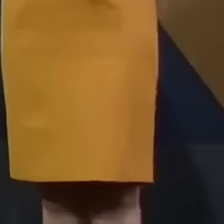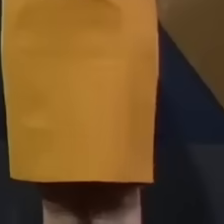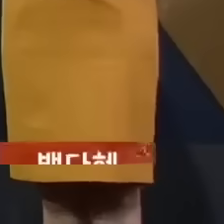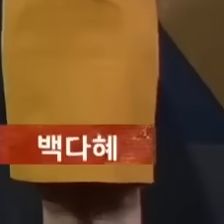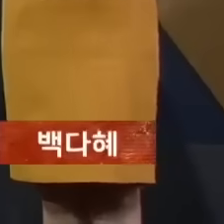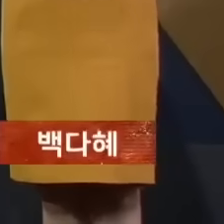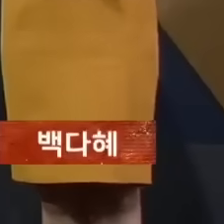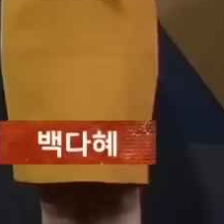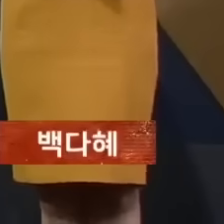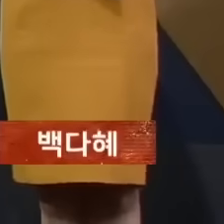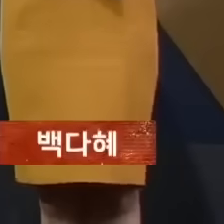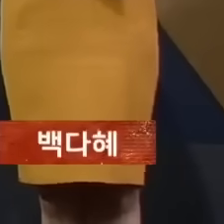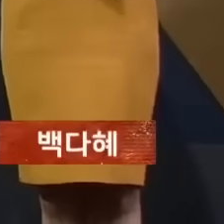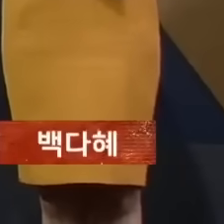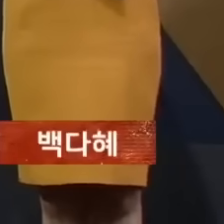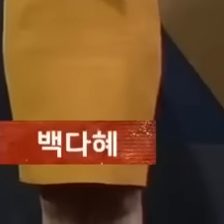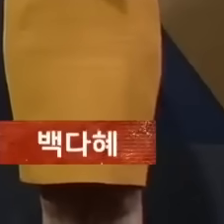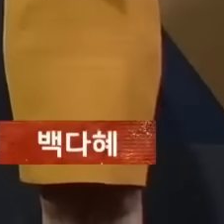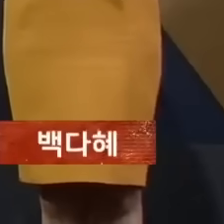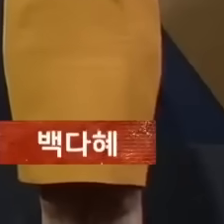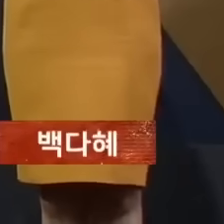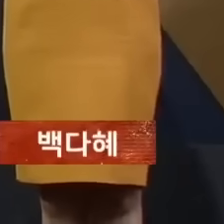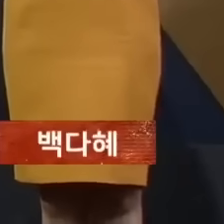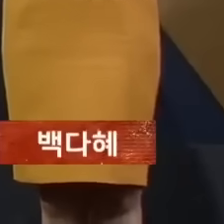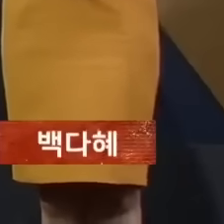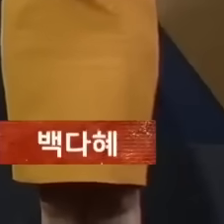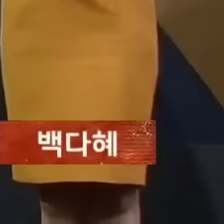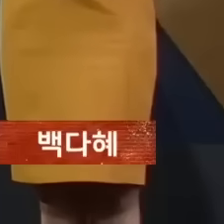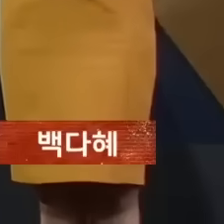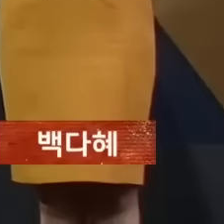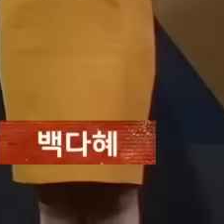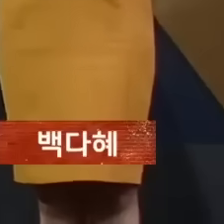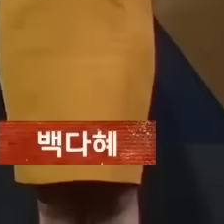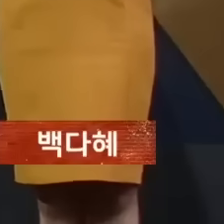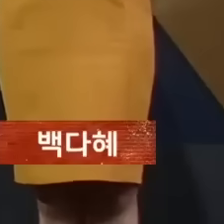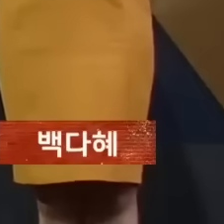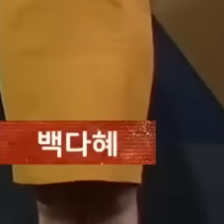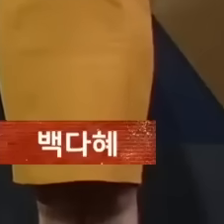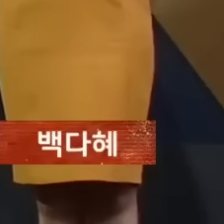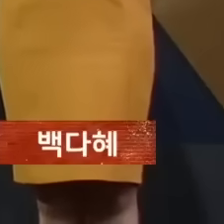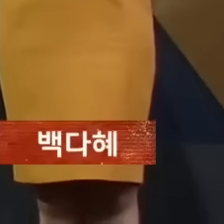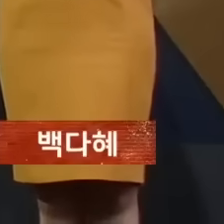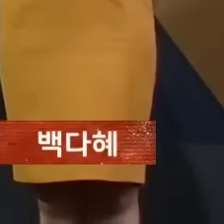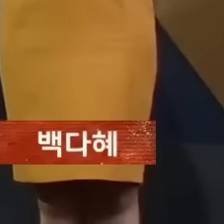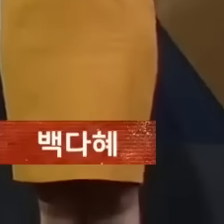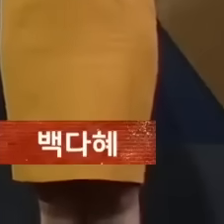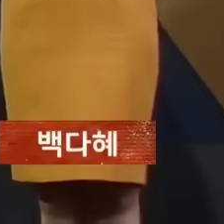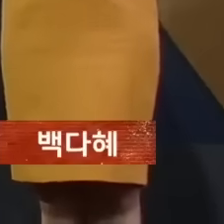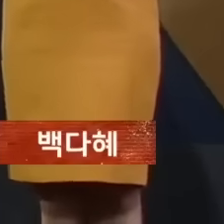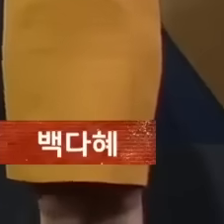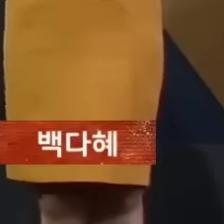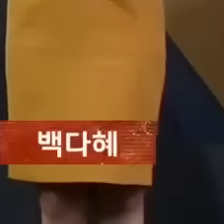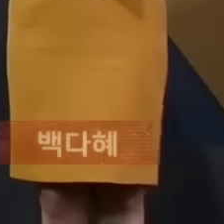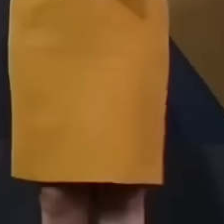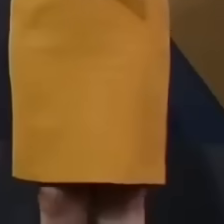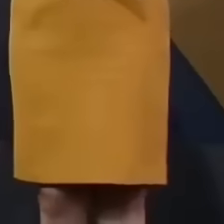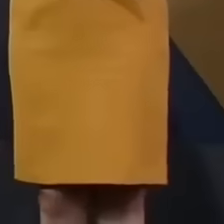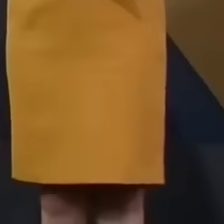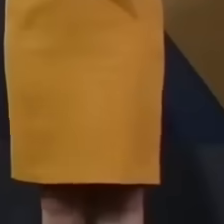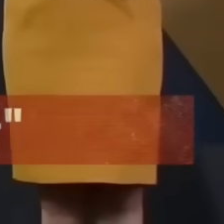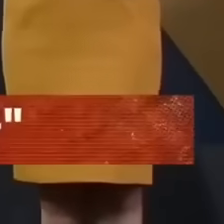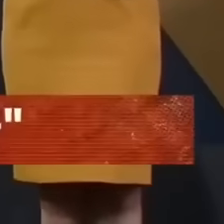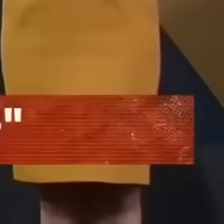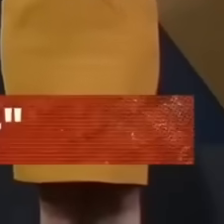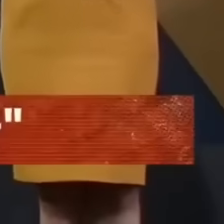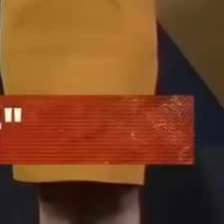모병원에 개인 병실이 있다 전문가들이 붙어서 봐주실 수 있다 유명한 대형 병원의 전담